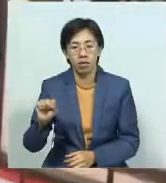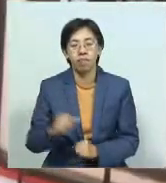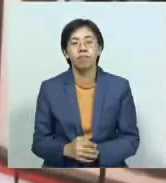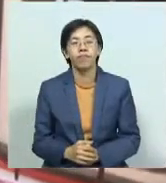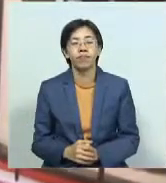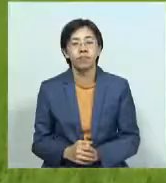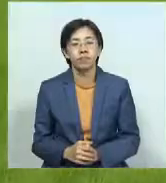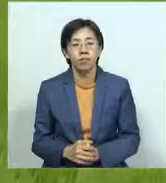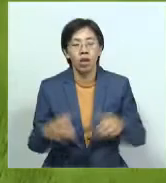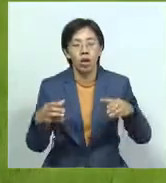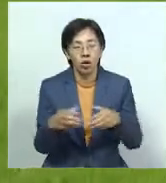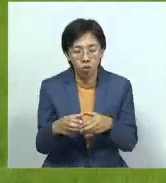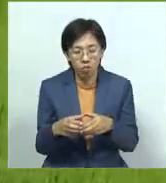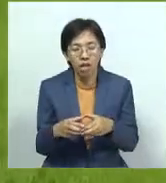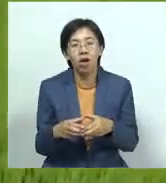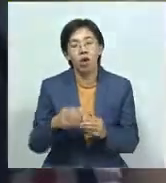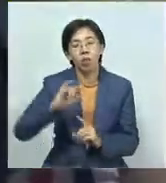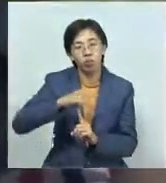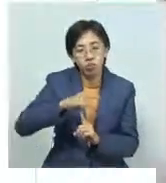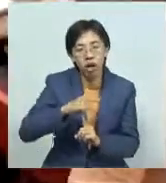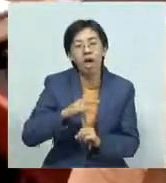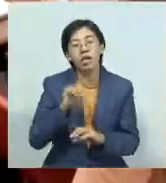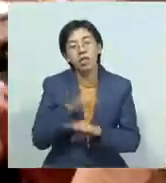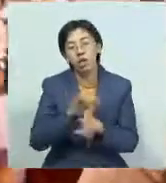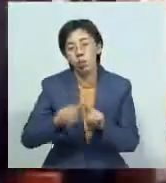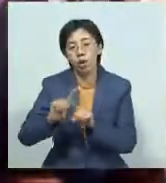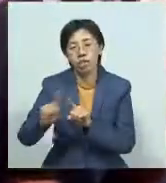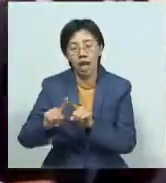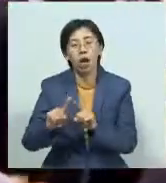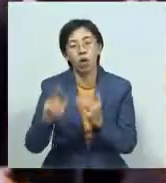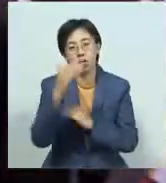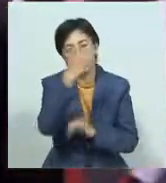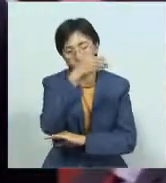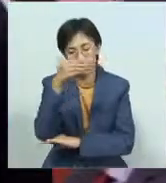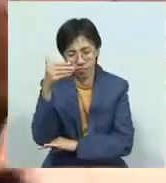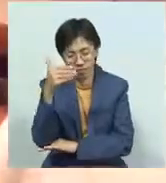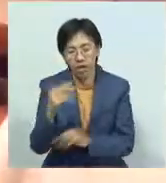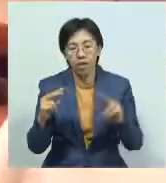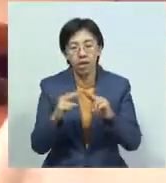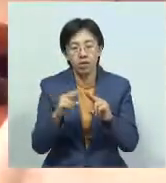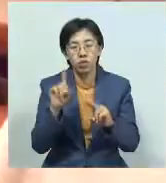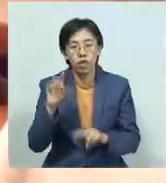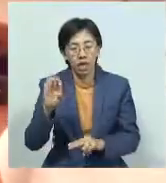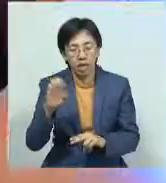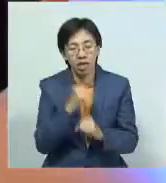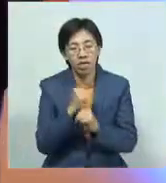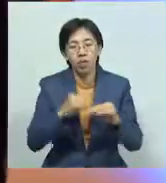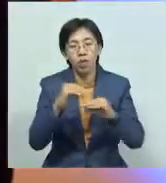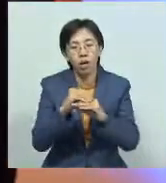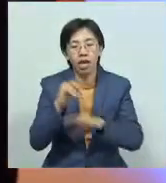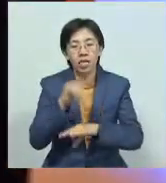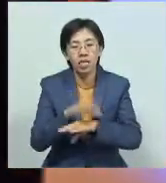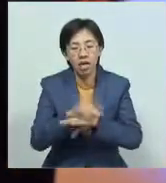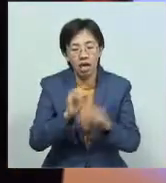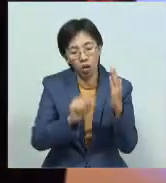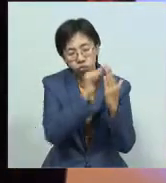าพโทรคมนาคมระหว่างประเทศทำให้กระทรวงดิจิทัลเพื่อเศรษฐกิจและสังคมเสนอโครงการเน็ตประชารัฐเ